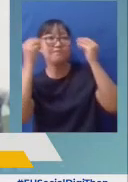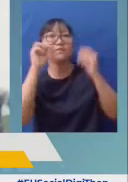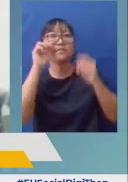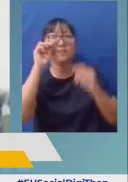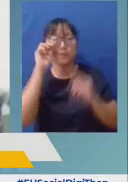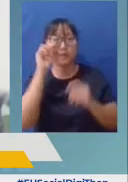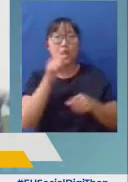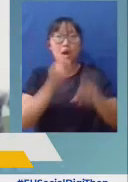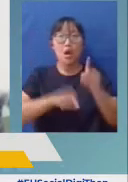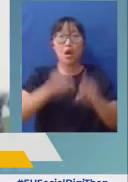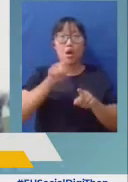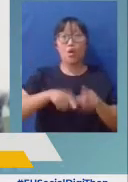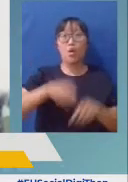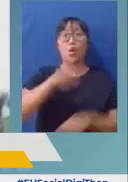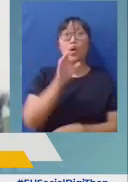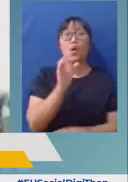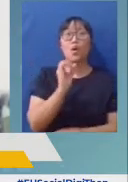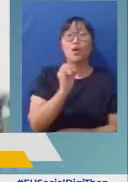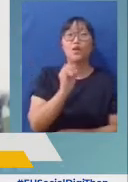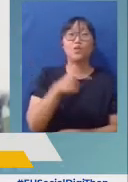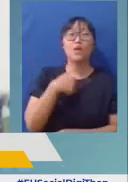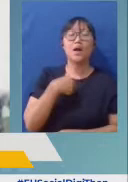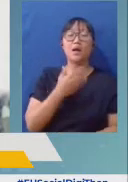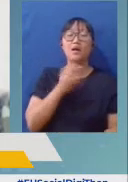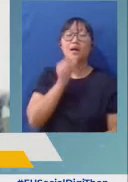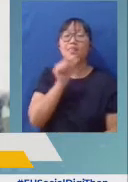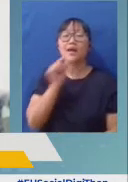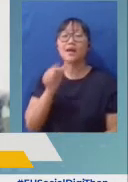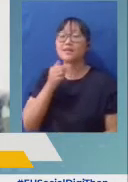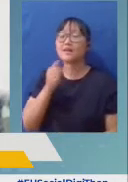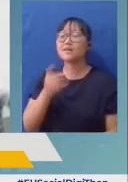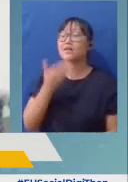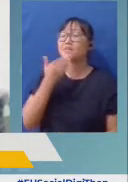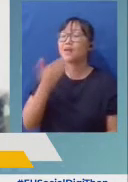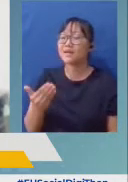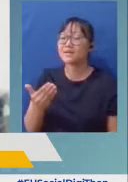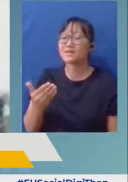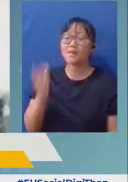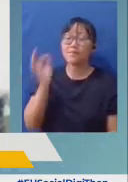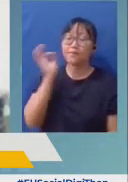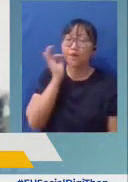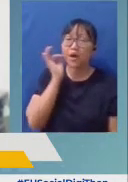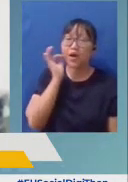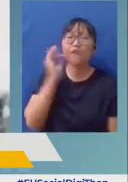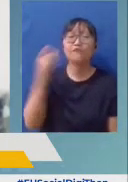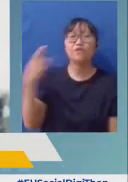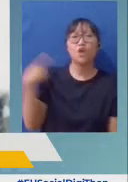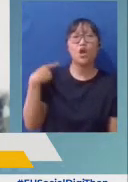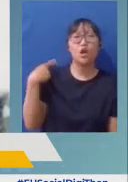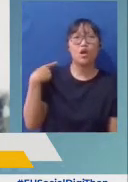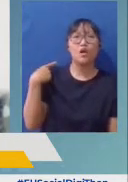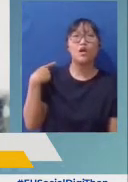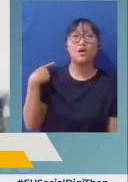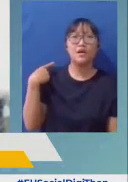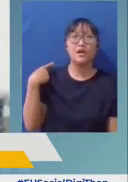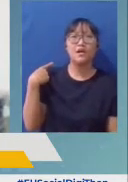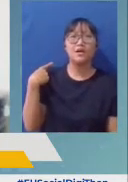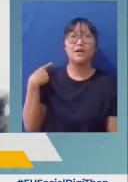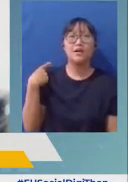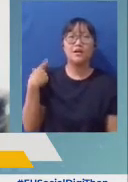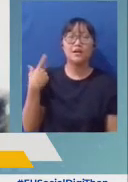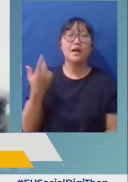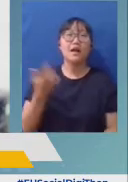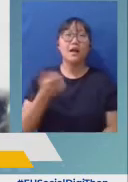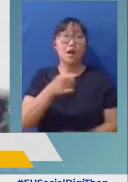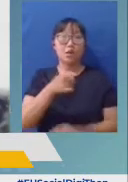cantik, ya, berterima kasih, minta maaf, minta tolong, ya. Kalau anak melakukan sesuatu yang baik ya, kita